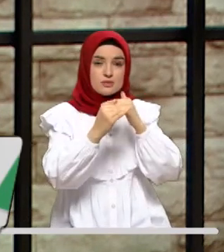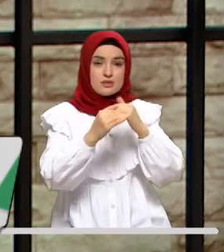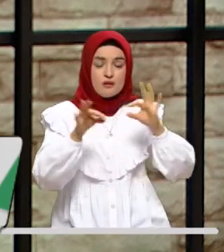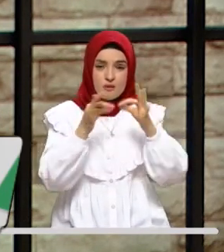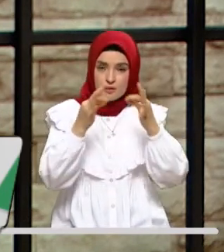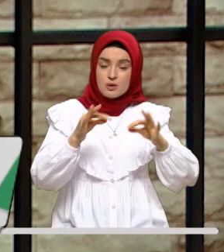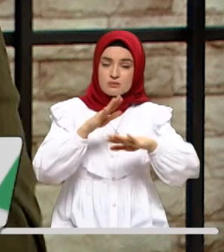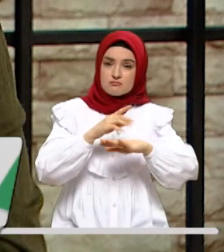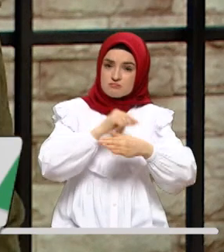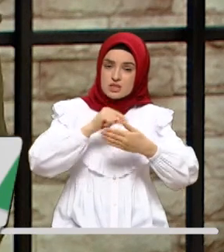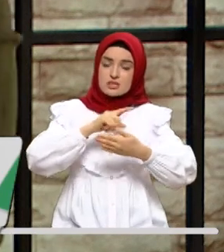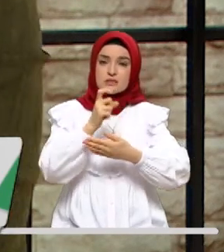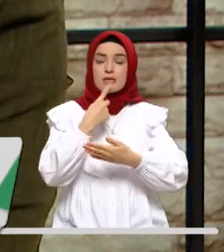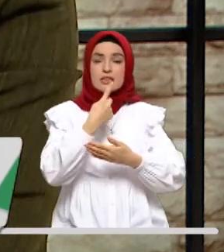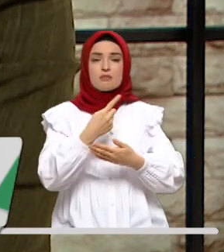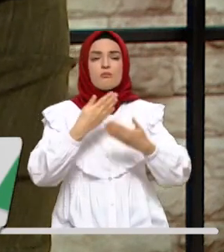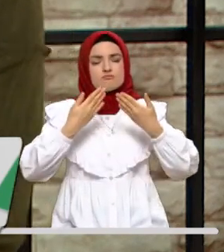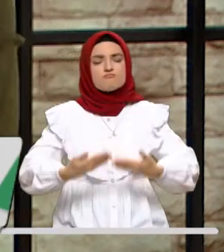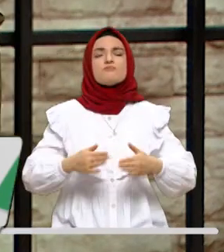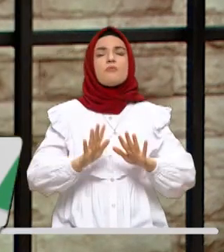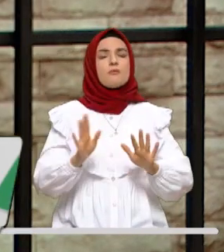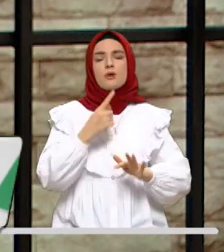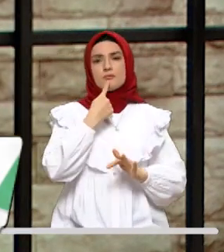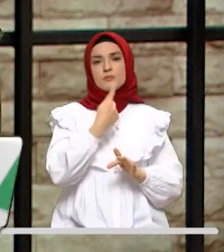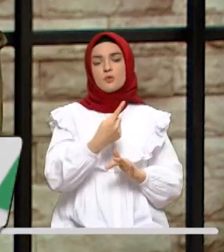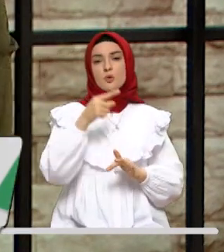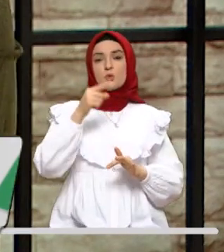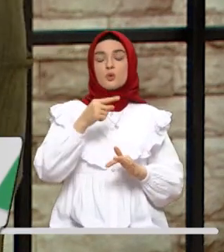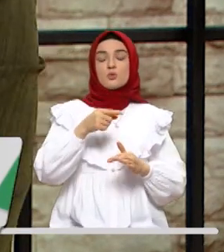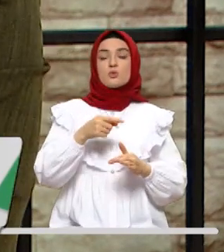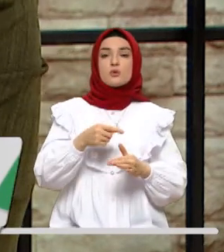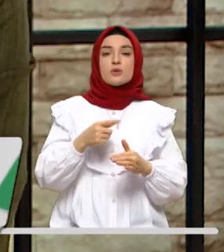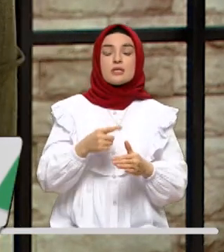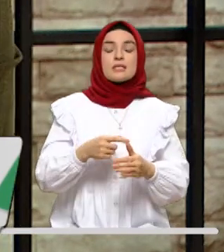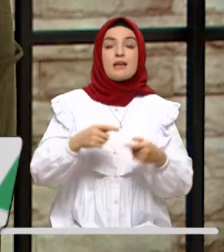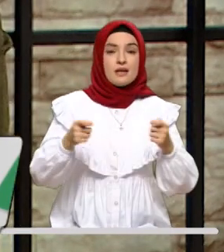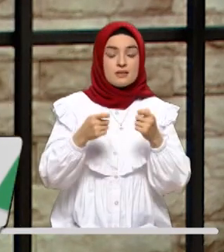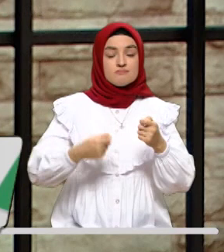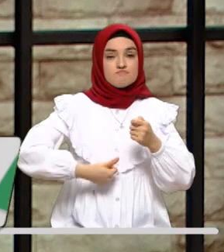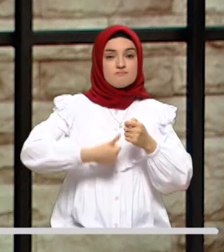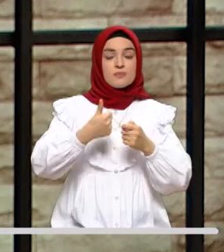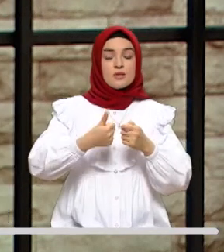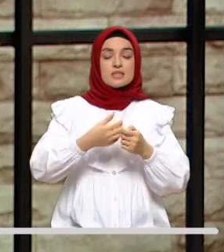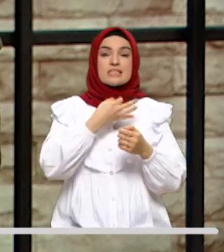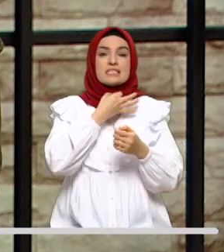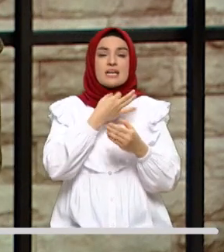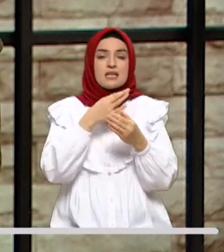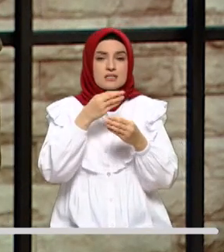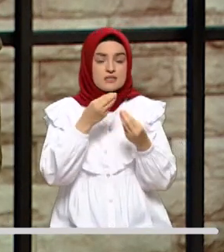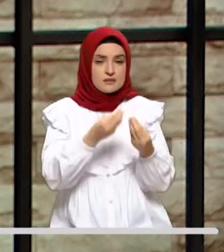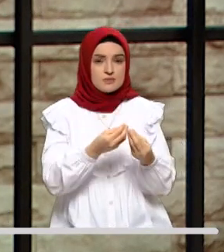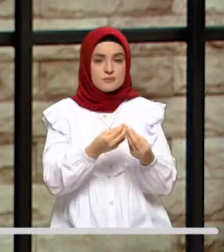diyor. Öyle marşı kabul etmem. Ve o günün Milli Eğitim Bakanı Hamdullah Subhi Tanrıöver'in ricası üzerine Mehmet